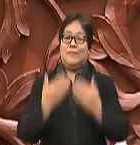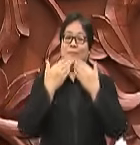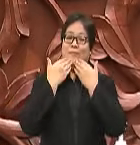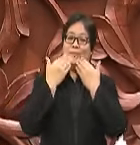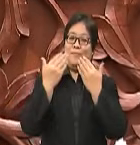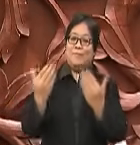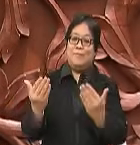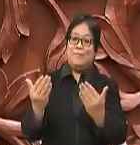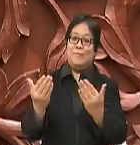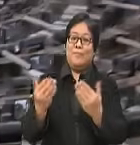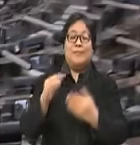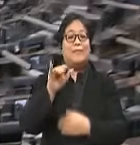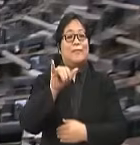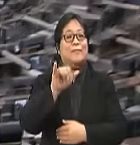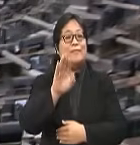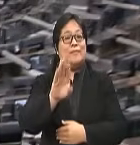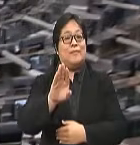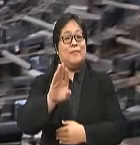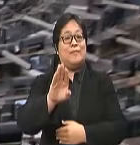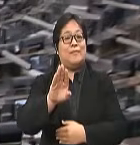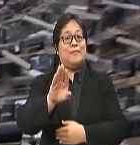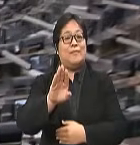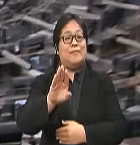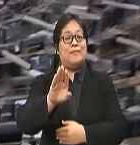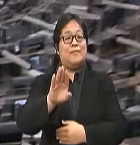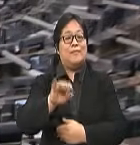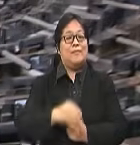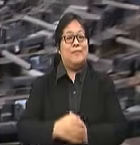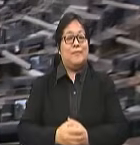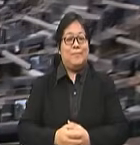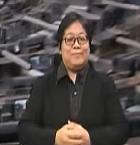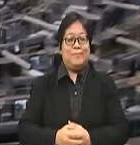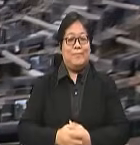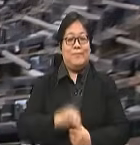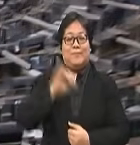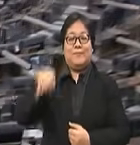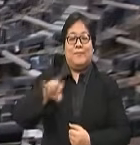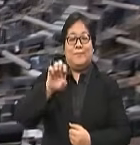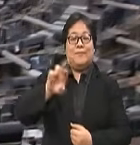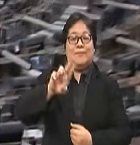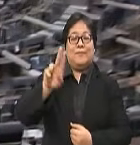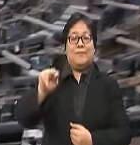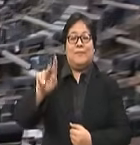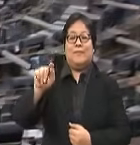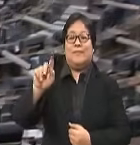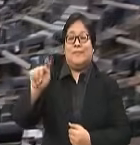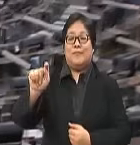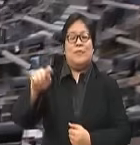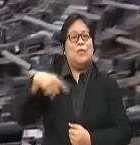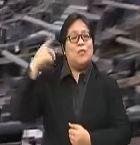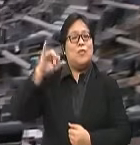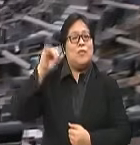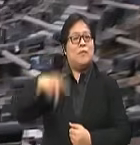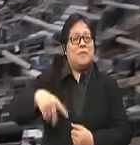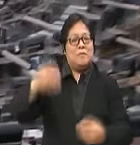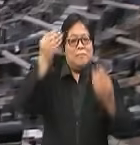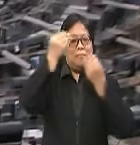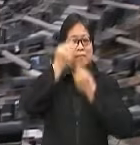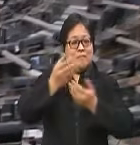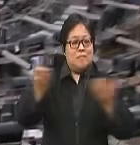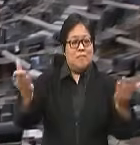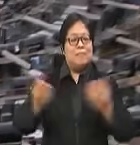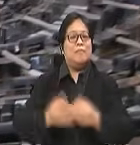Makasih ya hormat jerantut fotonya di betul untuk malam hari